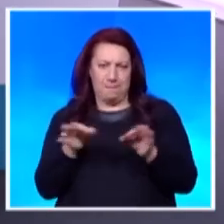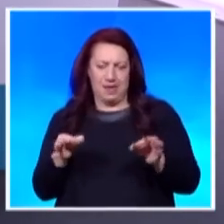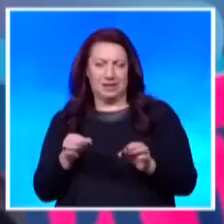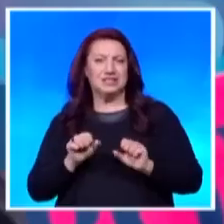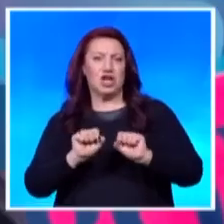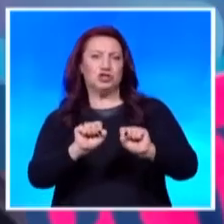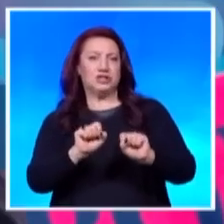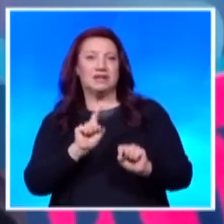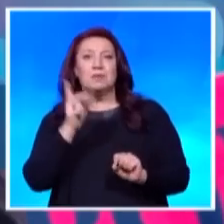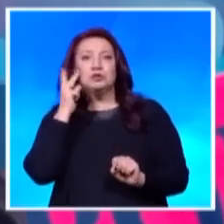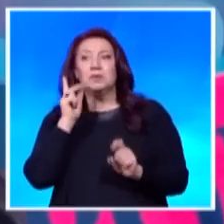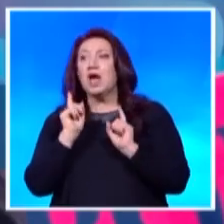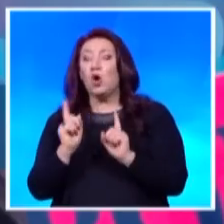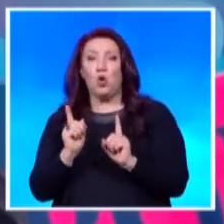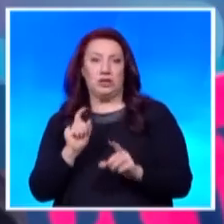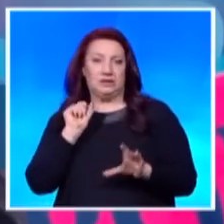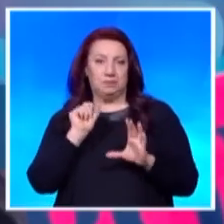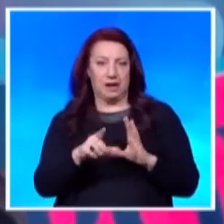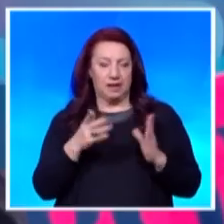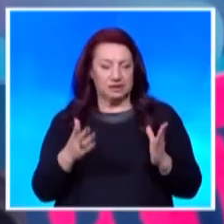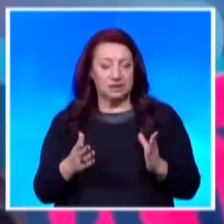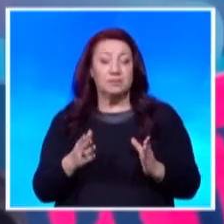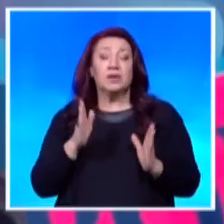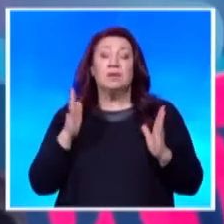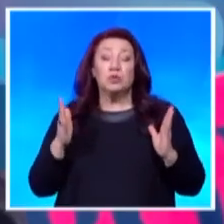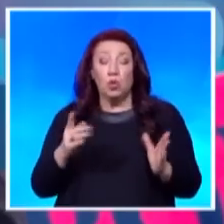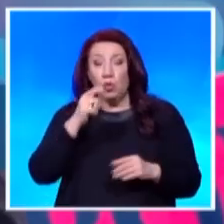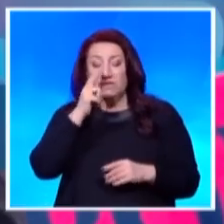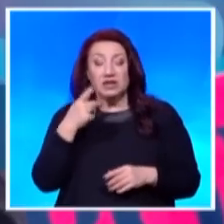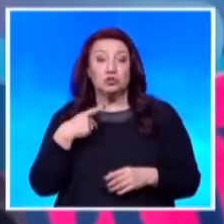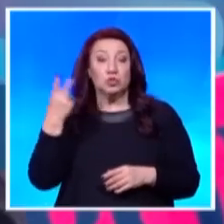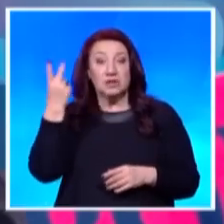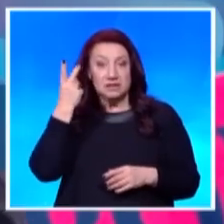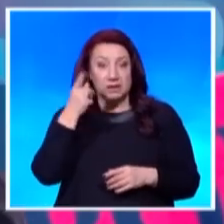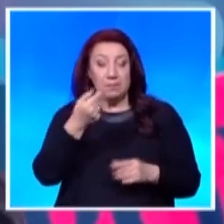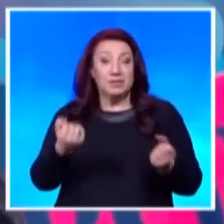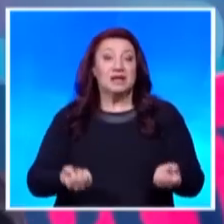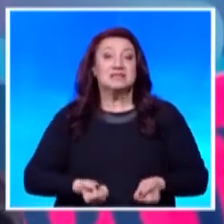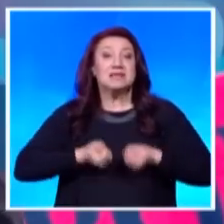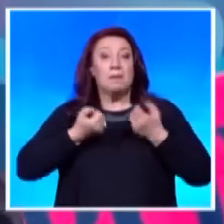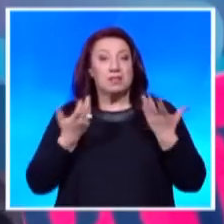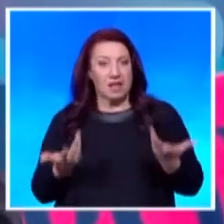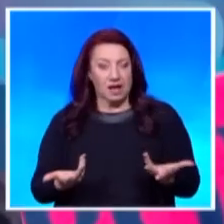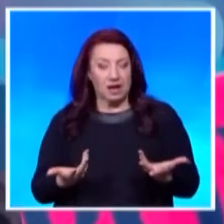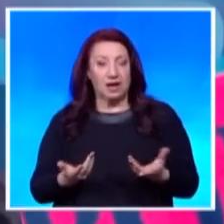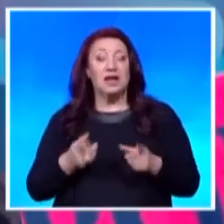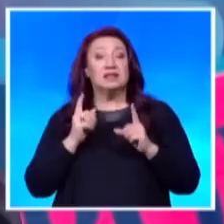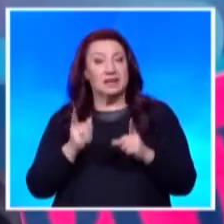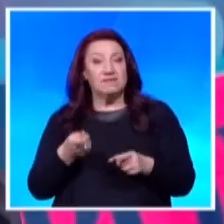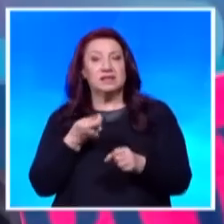Това, което е много важно, е да се научим да разпознаваме заплахите и да разпознаваме дигиталните заплахи. За това трябва да има